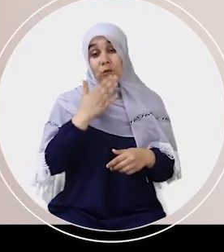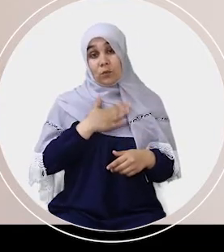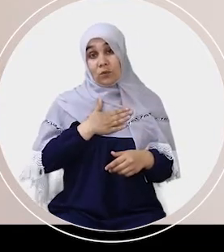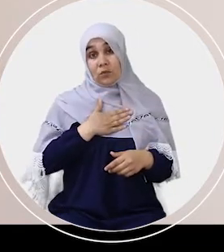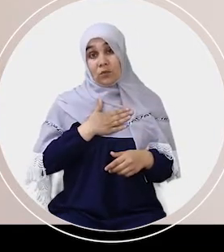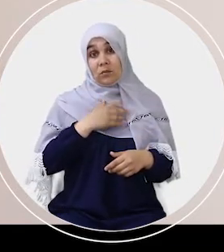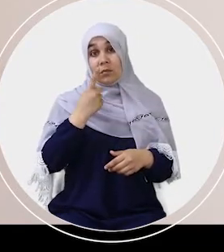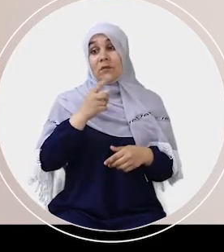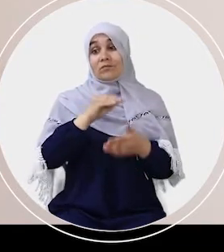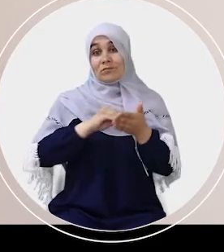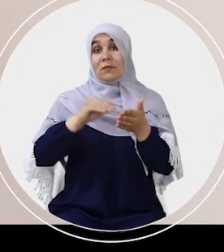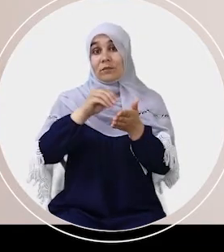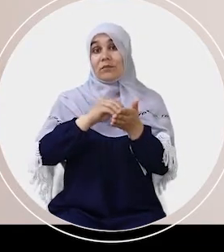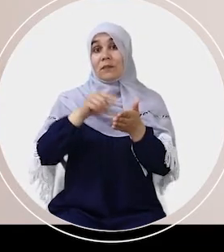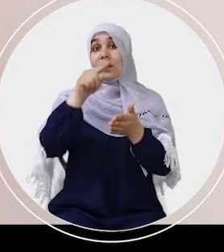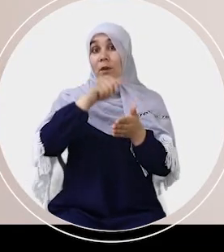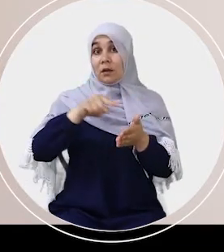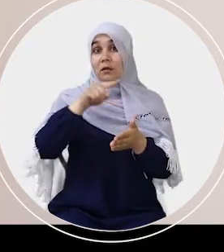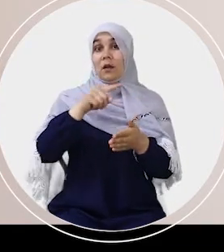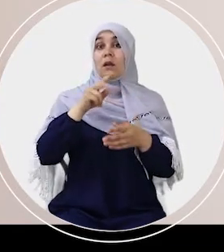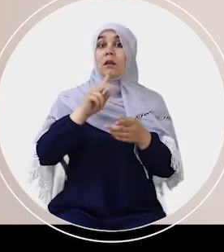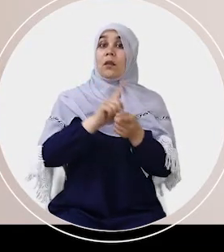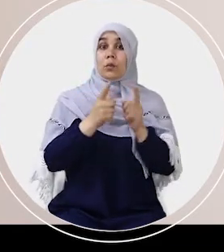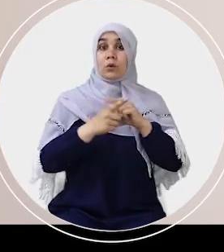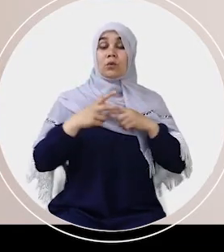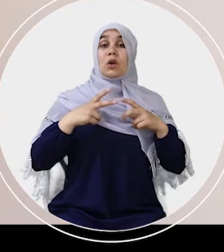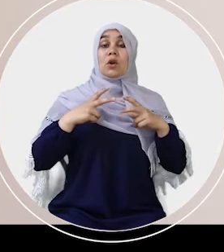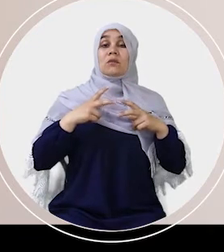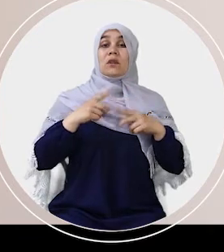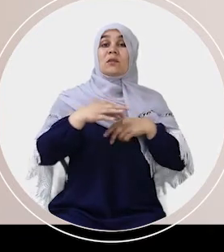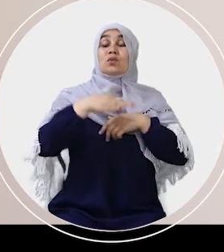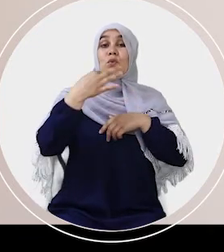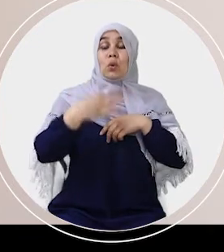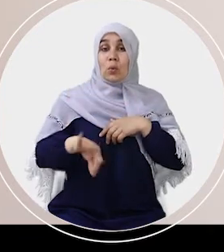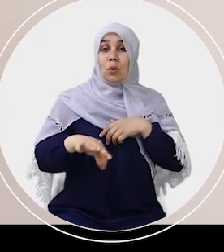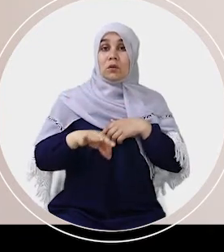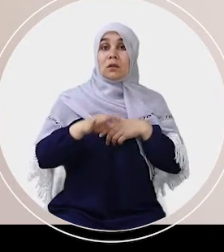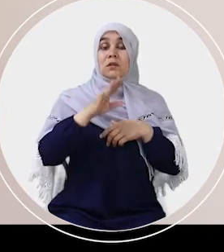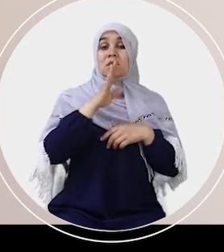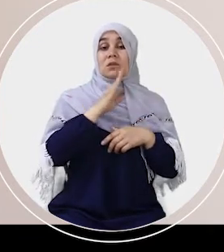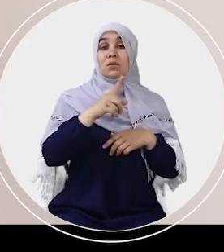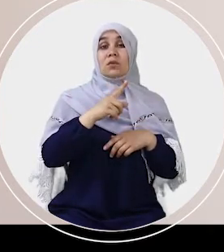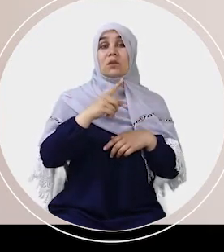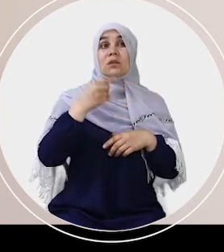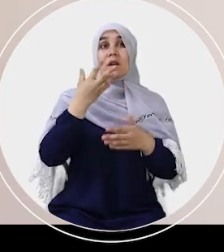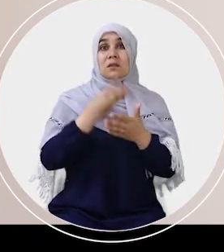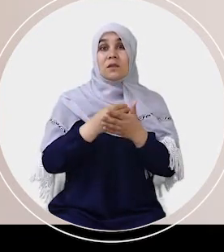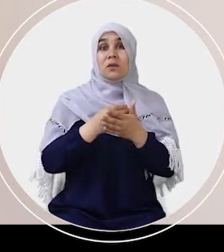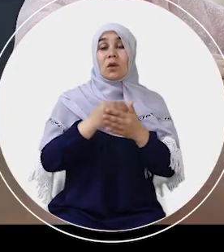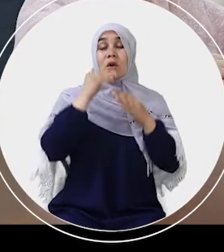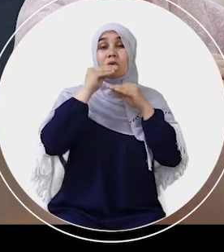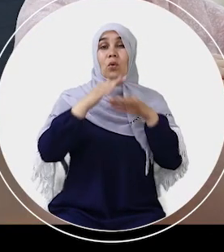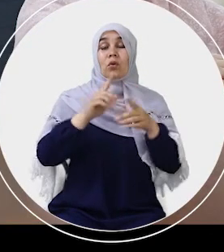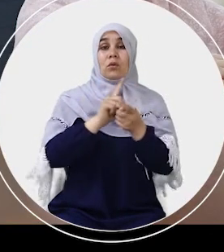javob belgilagan, hamda zulmkor. Ya'ni bu ayolda ruhiy o'zgarish shu